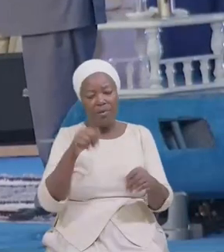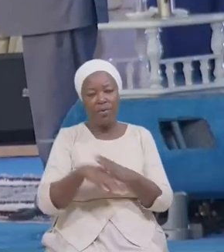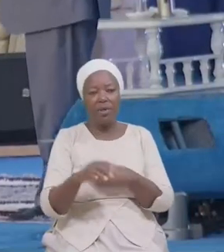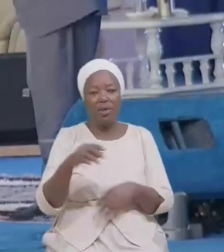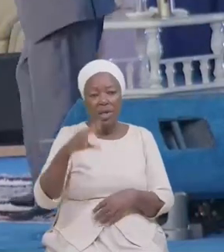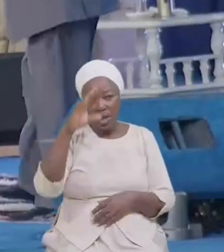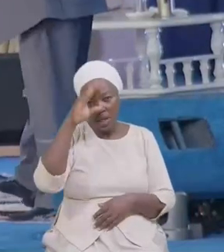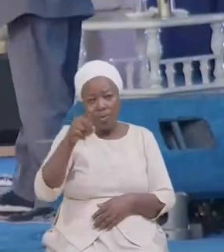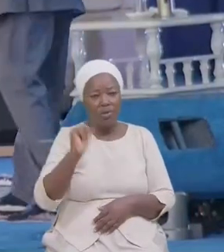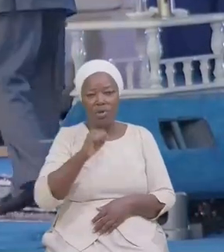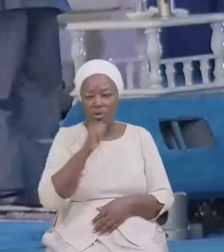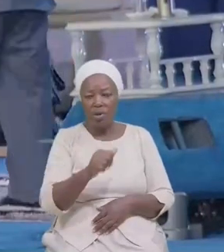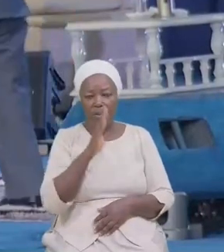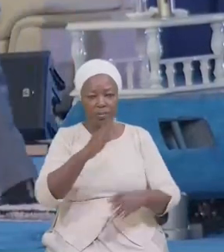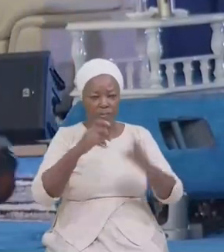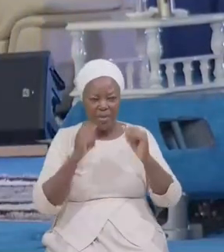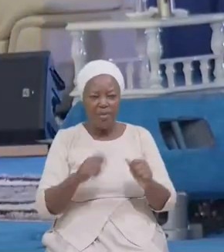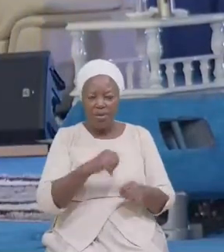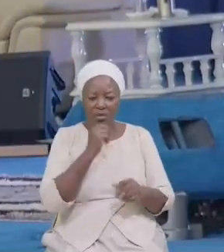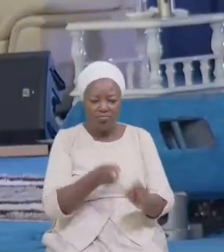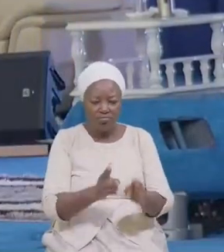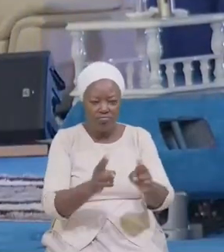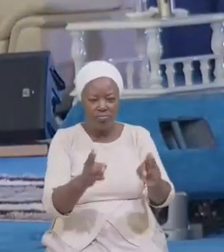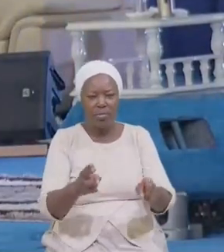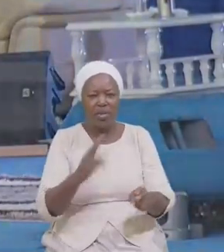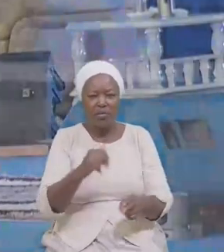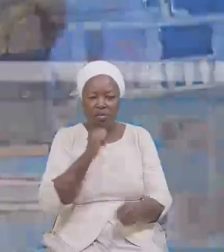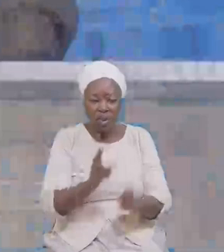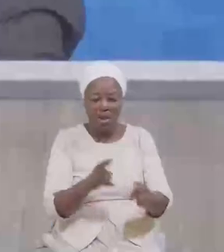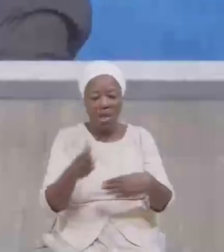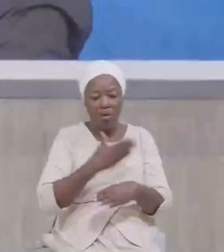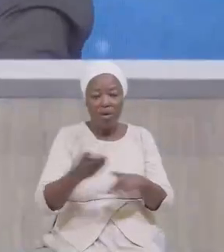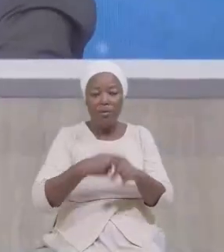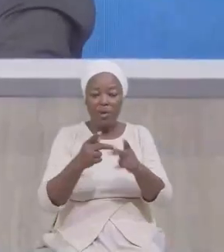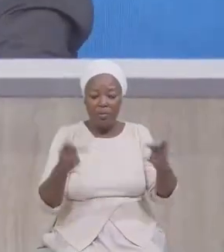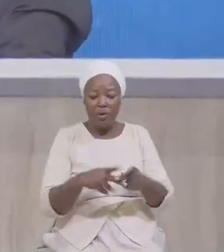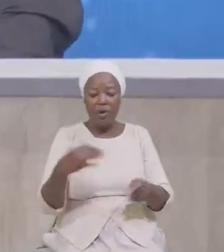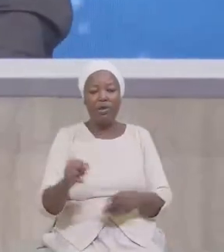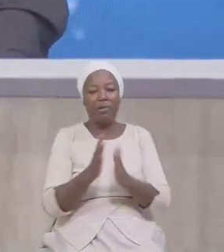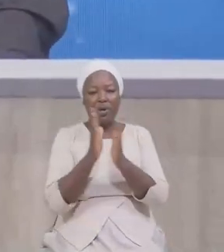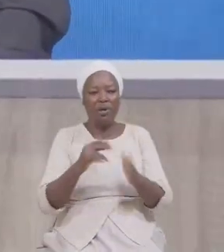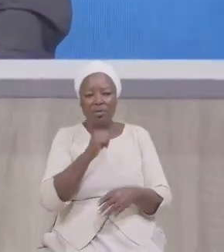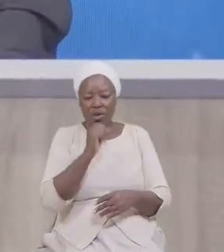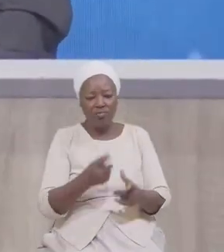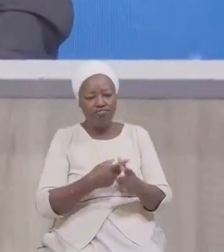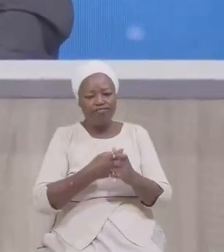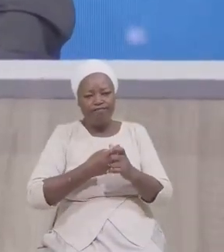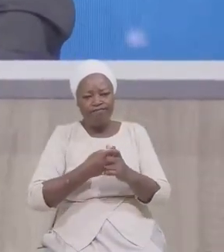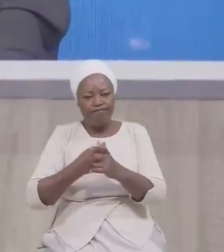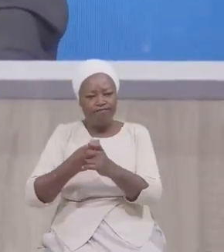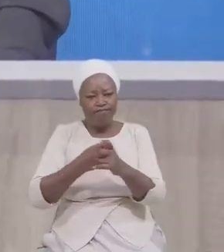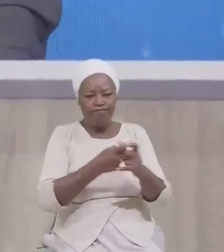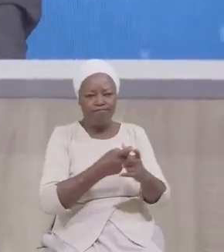fuir. C'est-à-dire, il ne va pas quitter le lieu de la prière. Il ne va pas fuir le lieu de